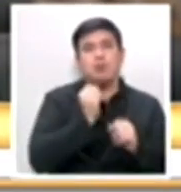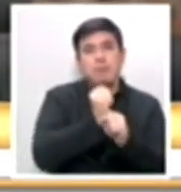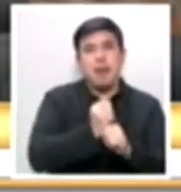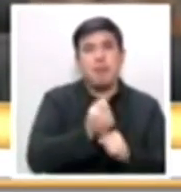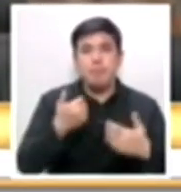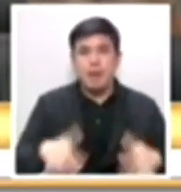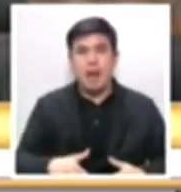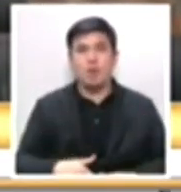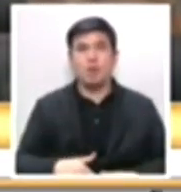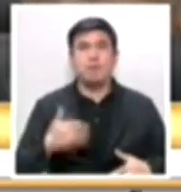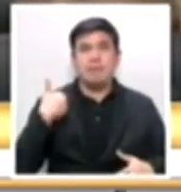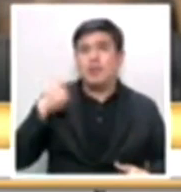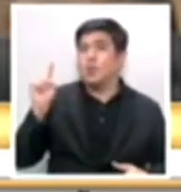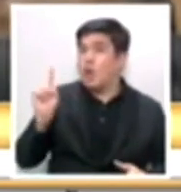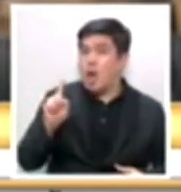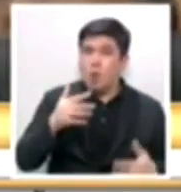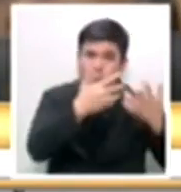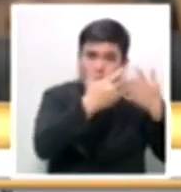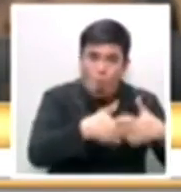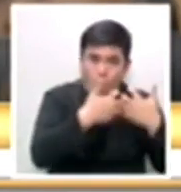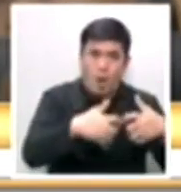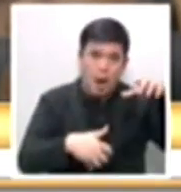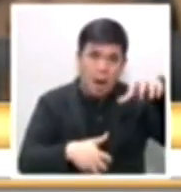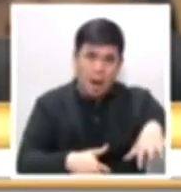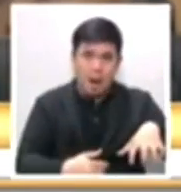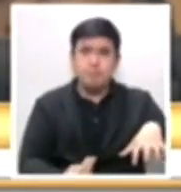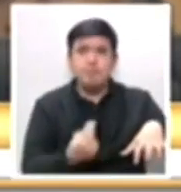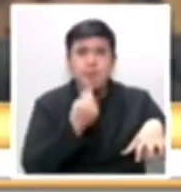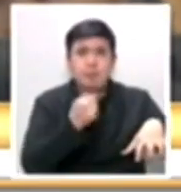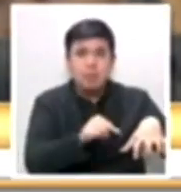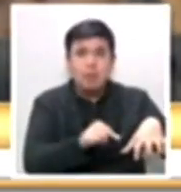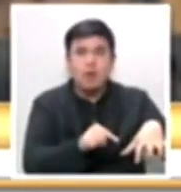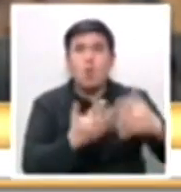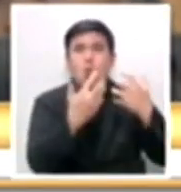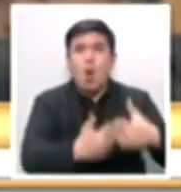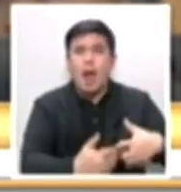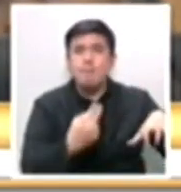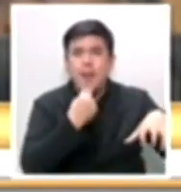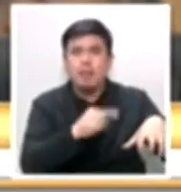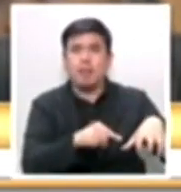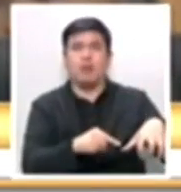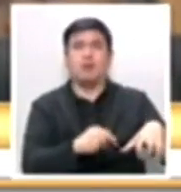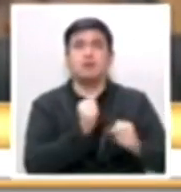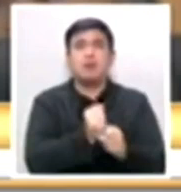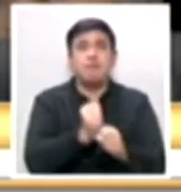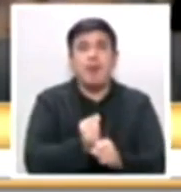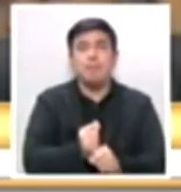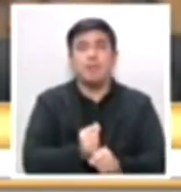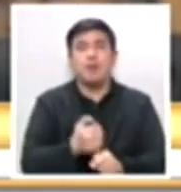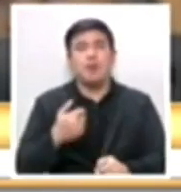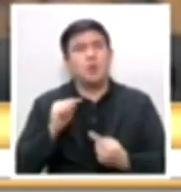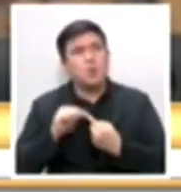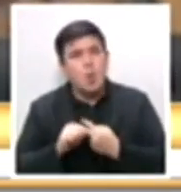นที่ทำนิคมอุตสาหกรรมซึ่งเป็นนิคมที่น่าจะเกี่ยวกับแบตเตอรี่จากที่ดูที่เขาโฆษณานะครับเกี่ยวกับแบตเตอรี่เกี่ยว